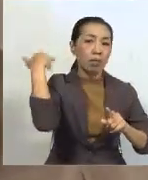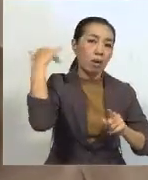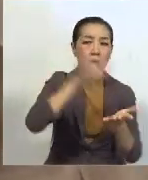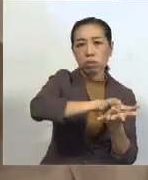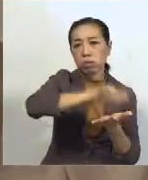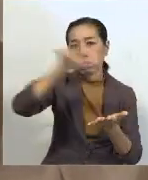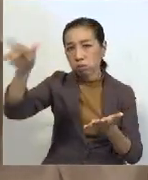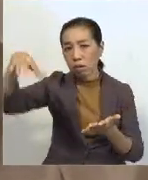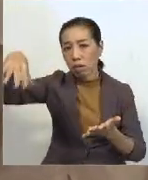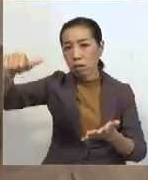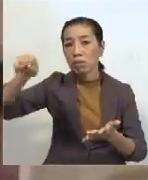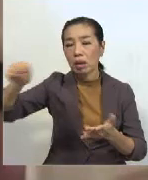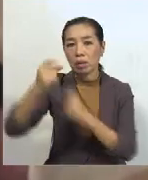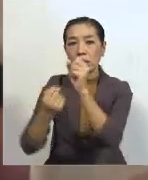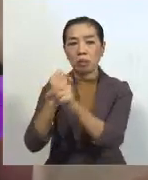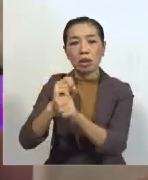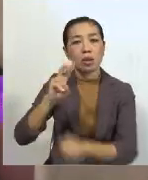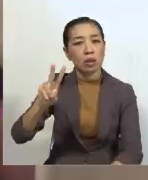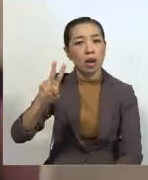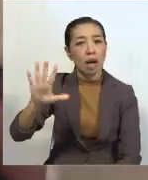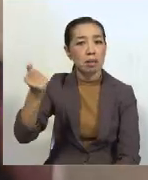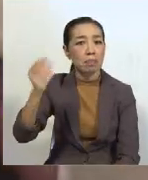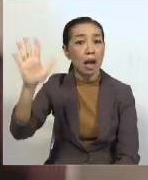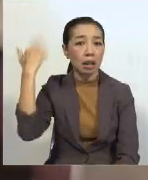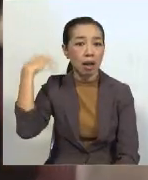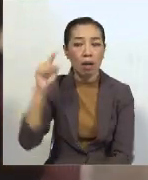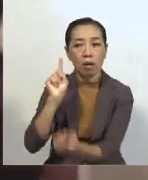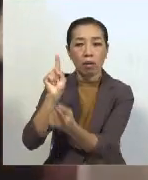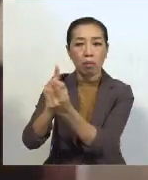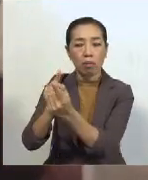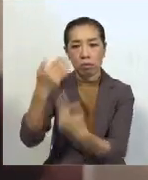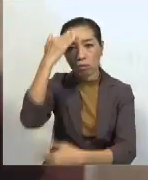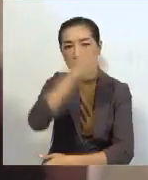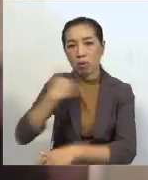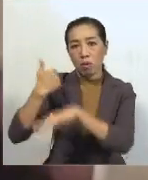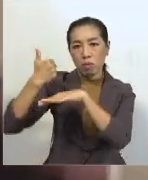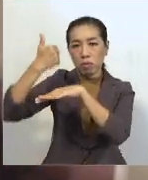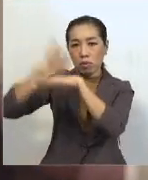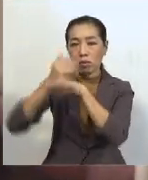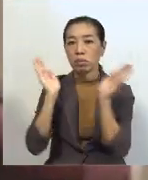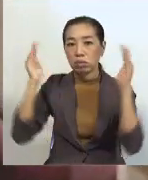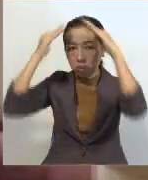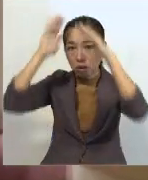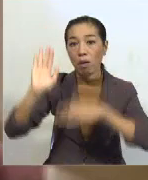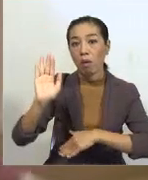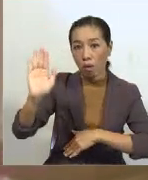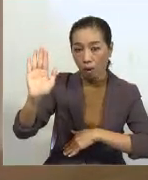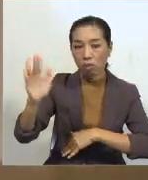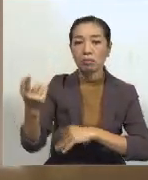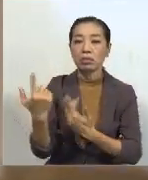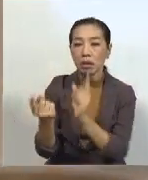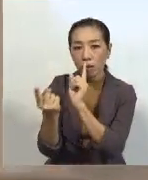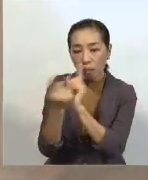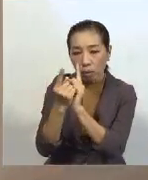ปี2515ได้เข้าเฝ้าสมเด็จพระสันตะปาปาปอที่6พระประมุขแห่งคริสตจักรโรมันคาทอลิ